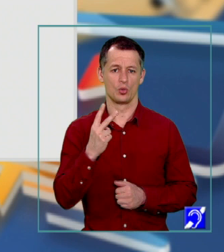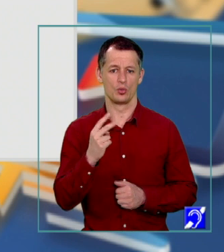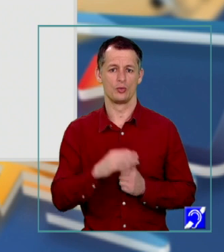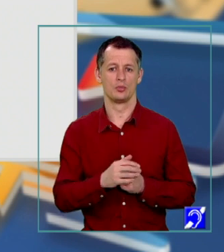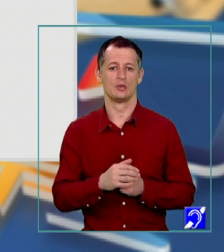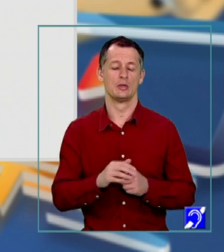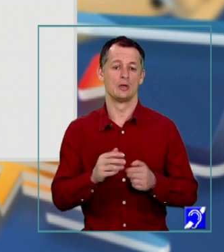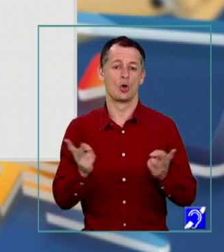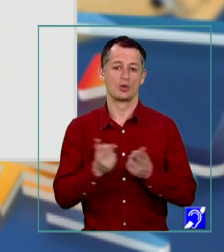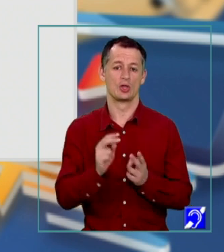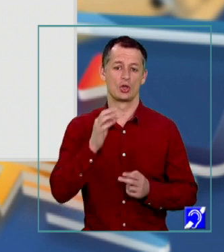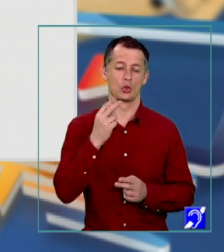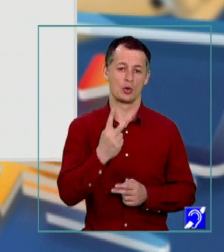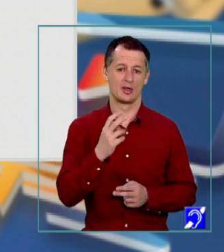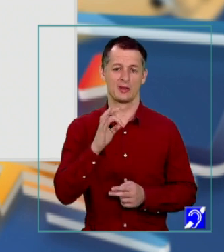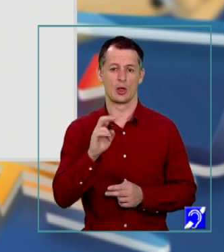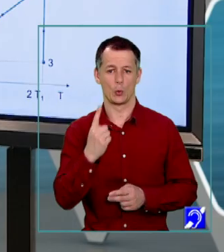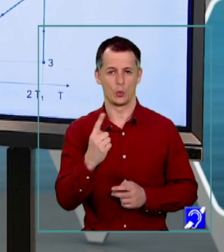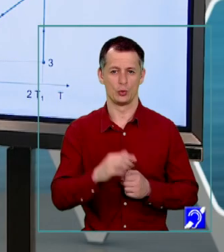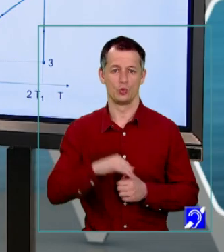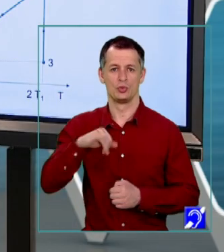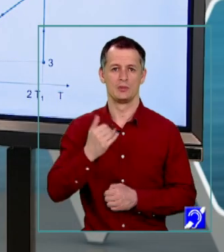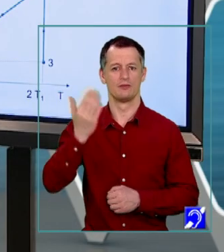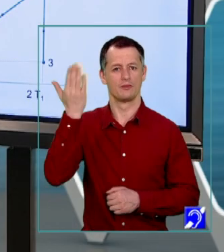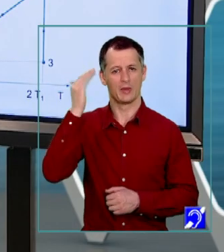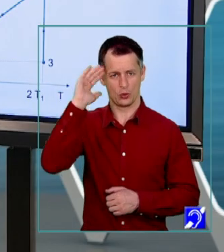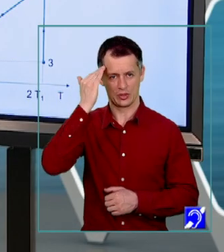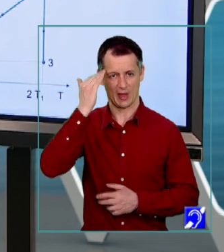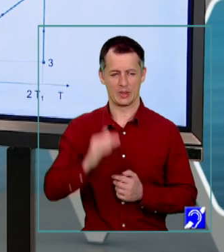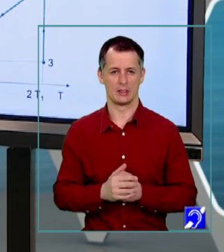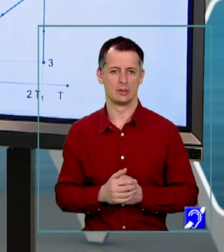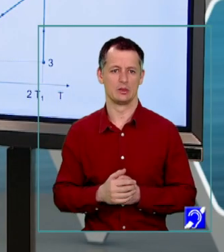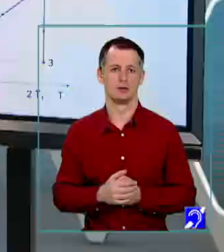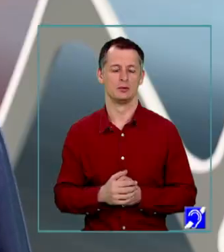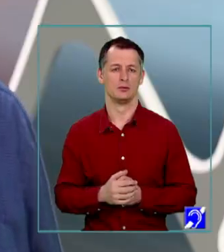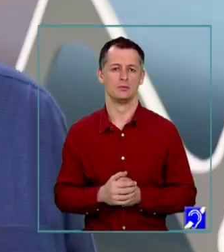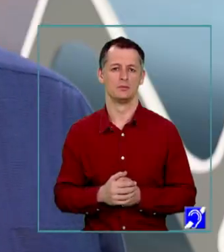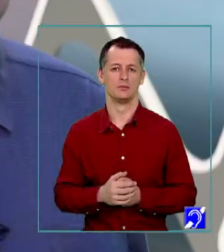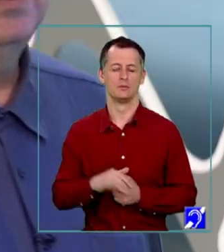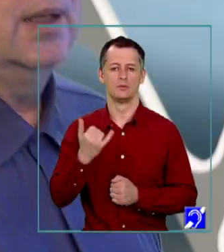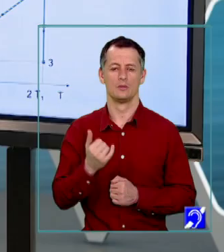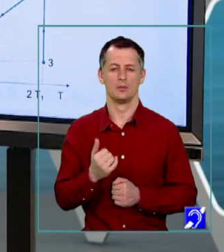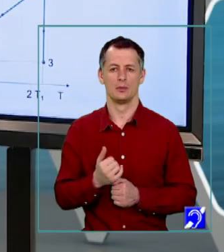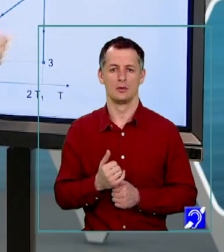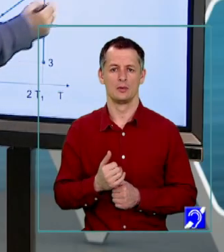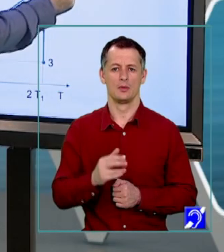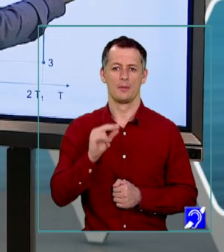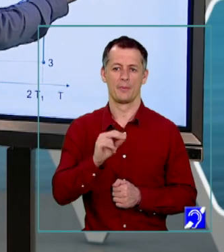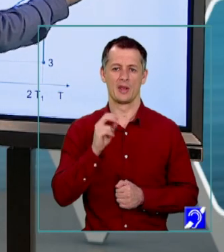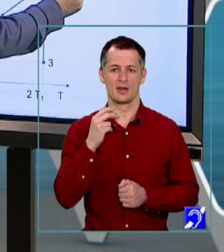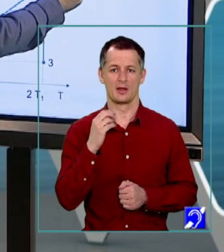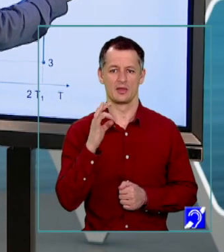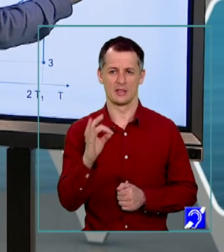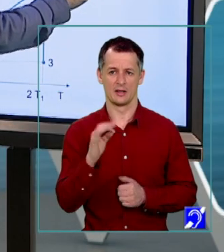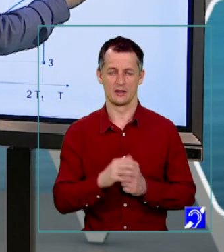2T1. Și vă aduceți aminte că în coordonate PT, datorită faptului că